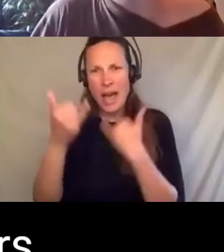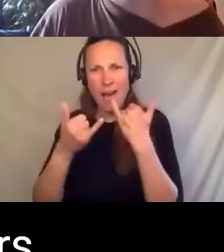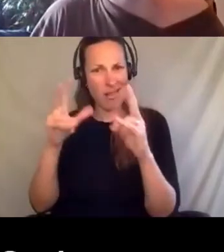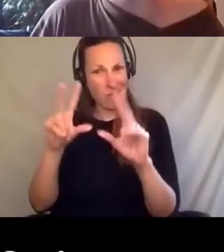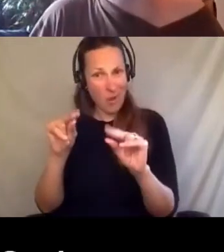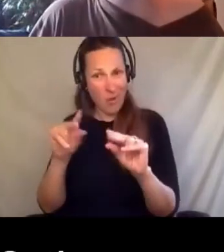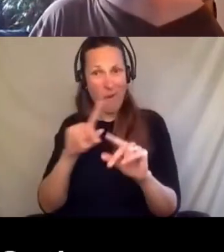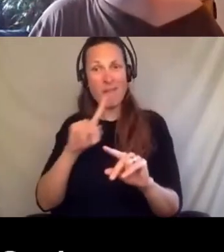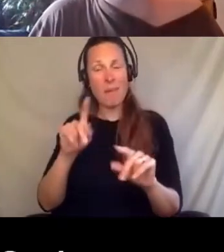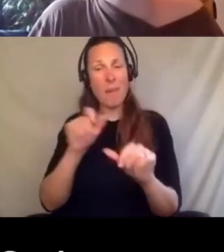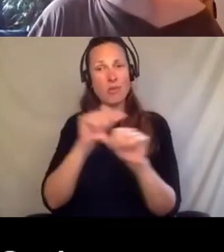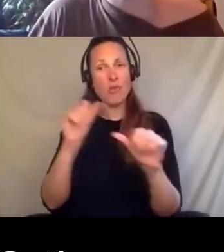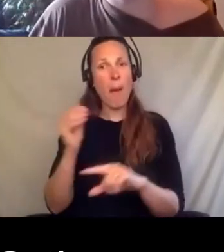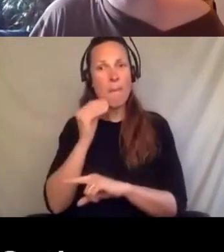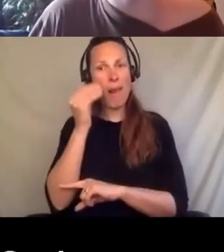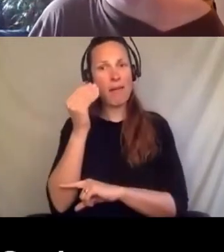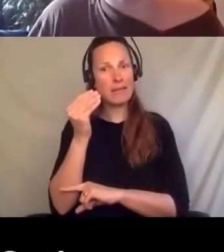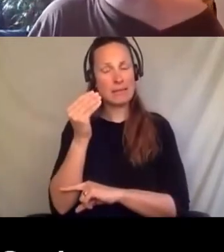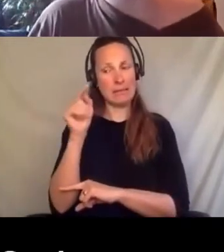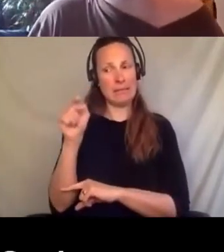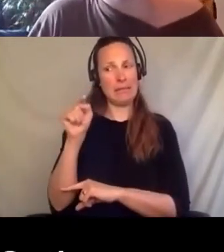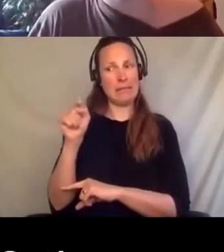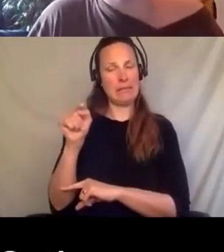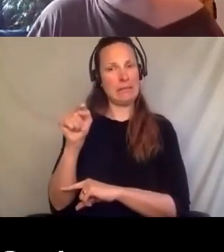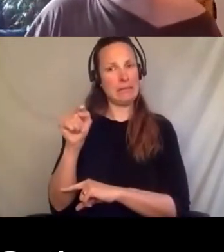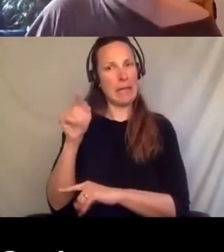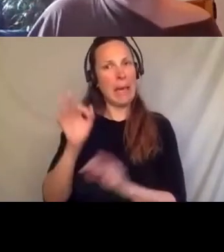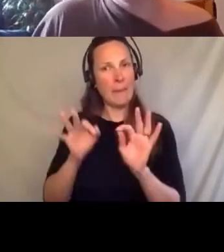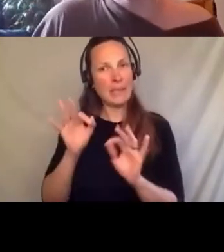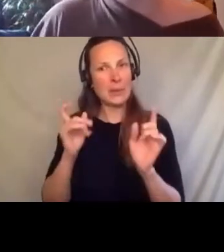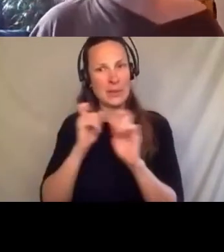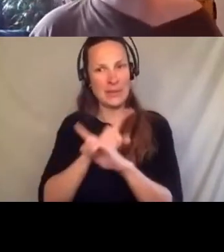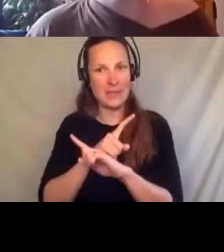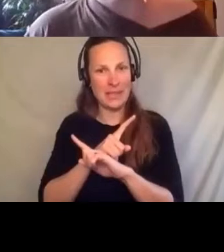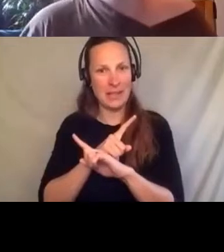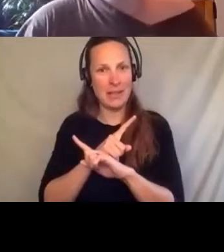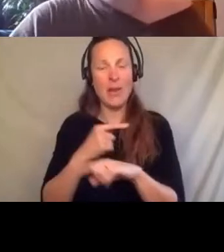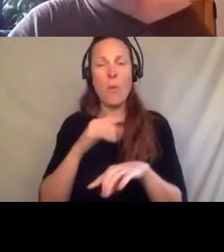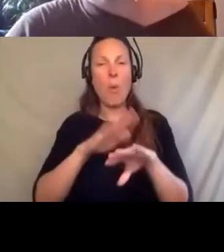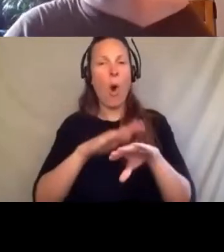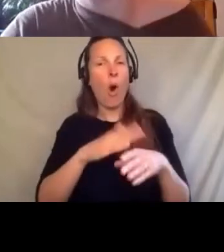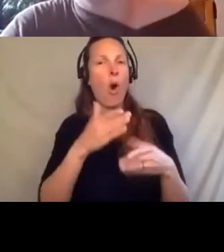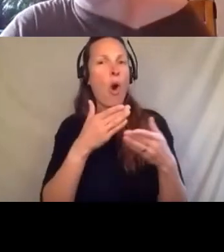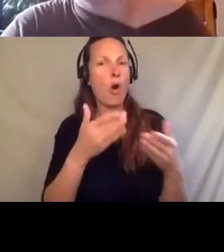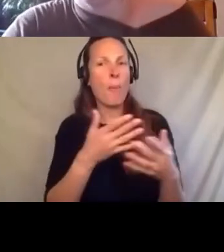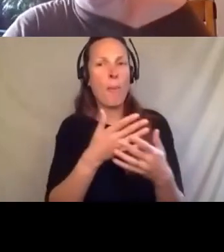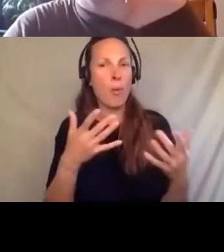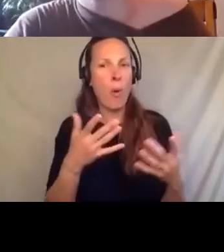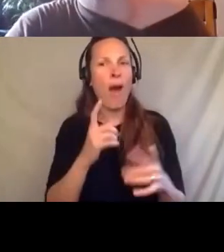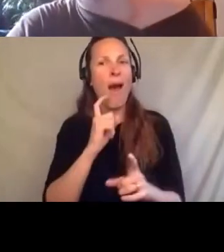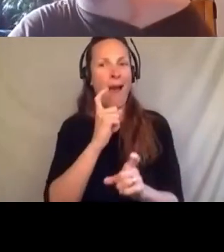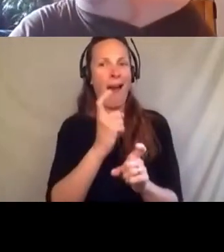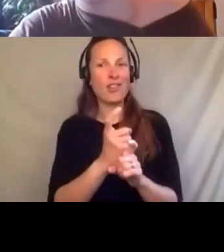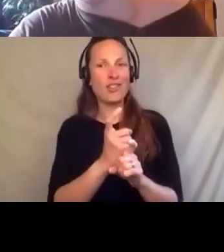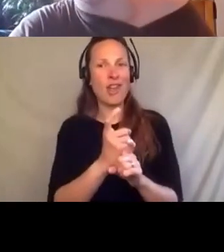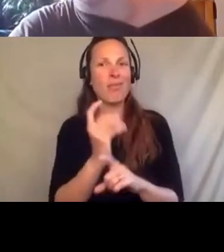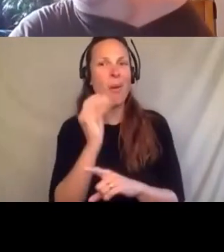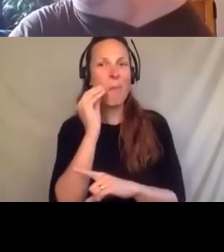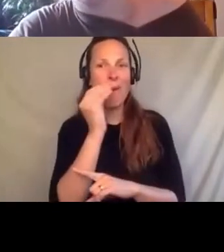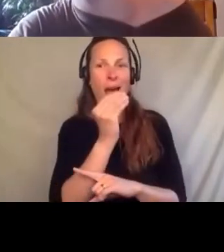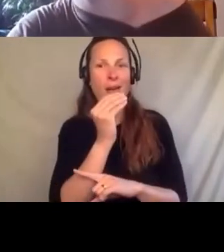plan. Partir des semis de romarin, c'est très difficile. Donc, ce qui est recommandé, c'est de l'acheter déjà